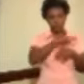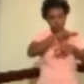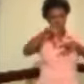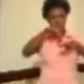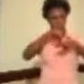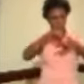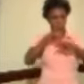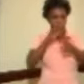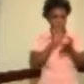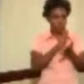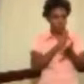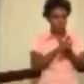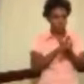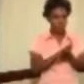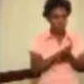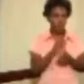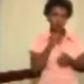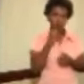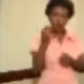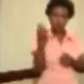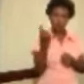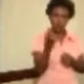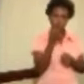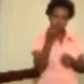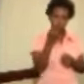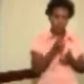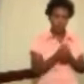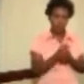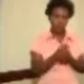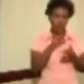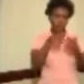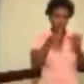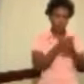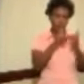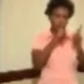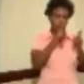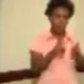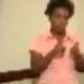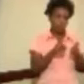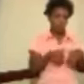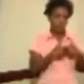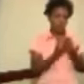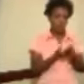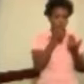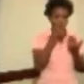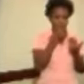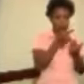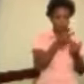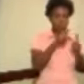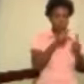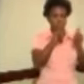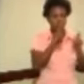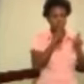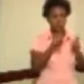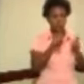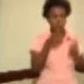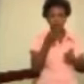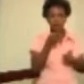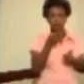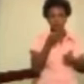les écoles privées. Qui donc, sont pareil qui demandait des études, des examens, pour nous voir comment nous sommes capables de collaborer avec le secteur